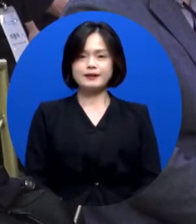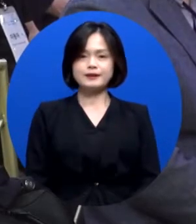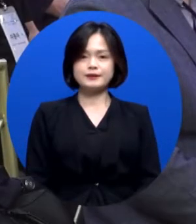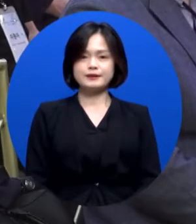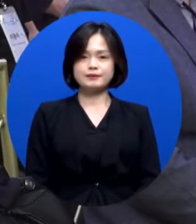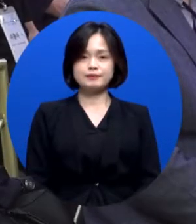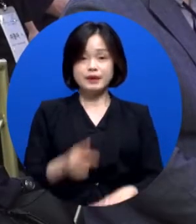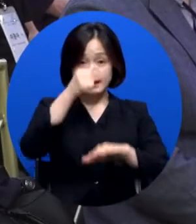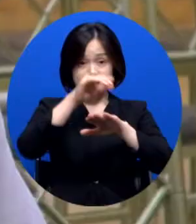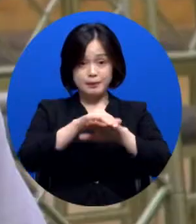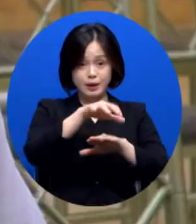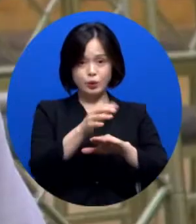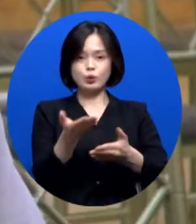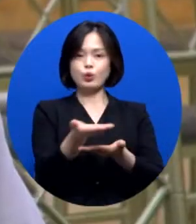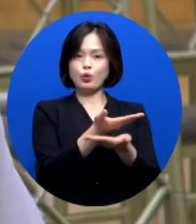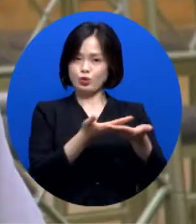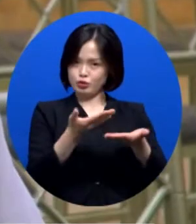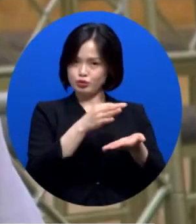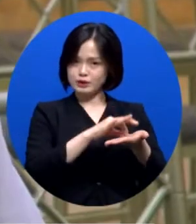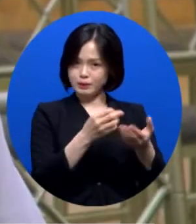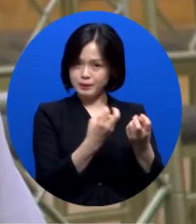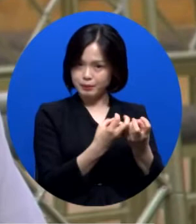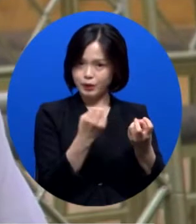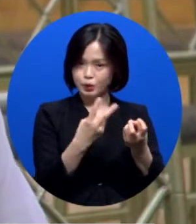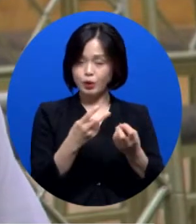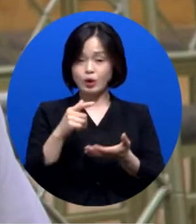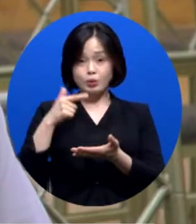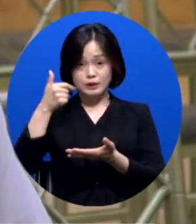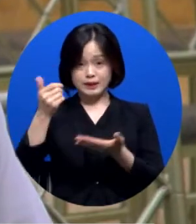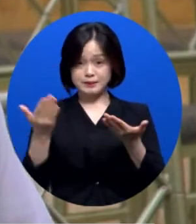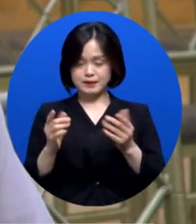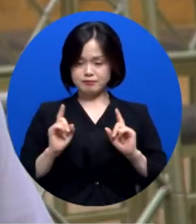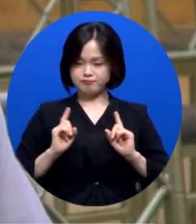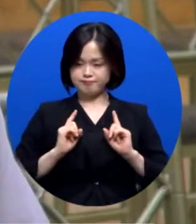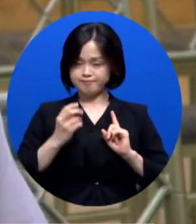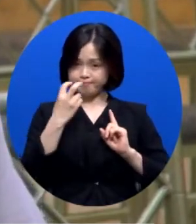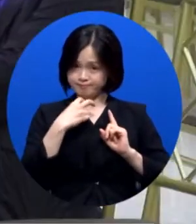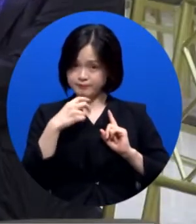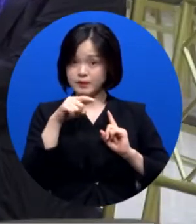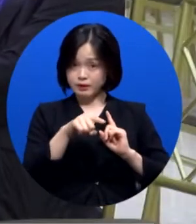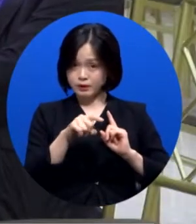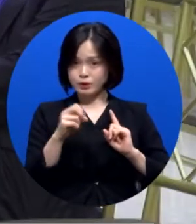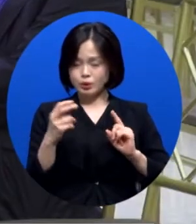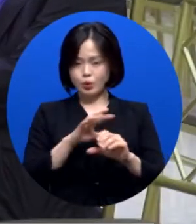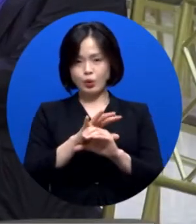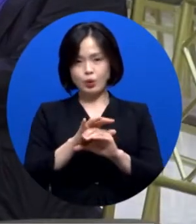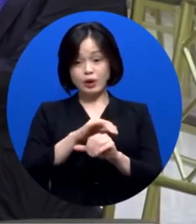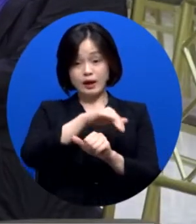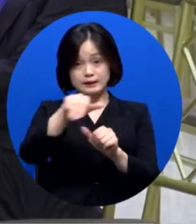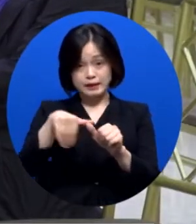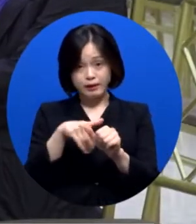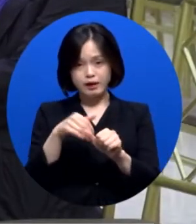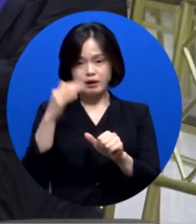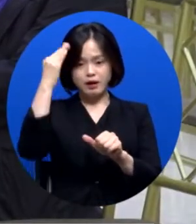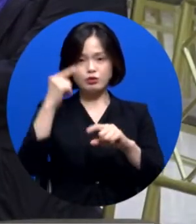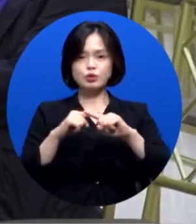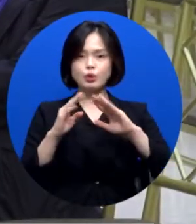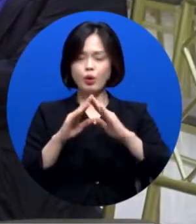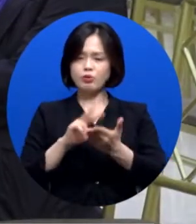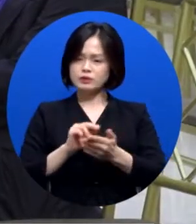예배처소 공유제와 이중직 목회, 코로나19 시대 전도 등 한국교회가 시급히 풀어야 할